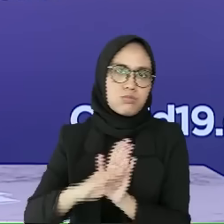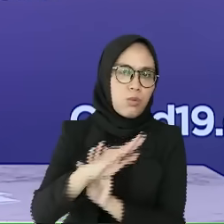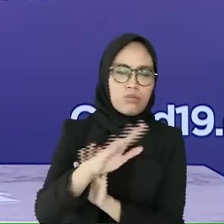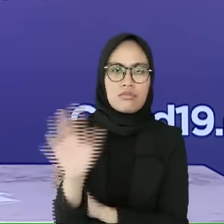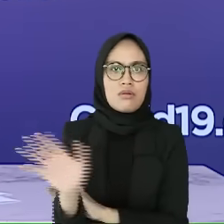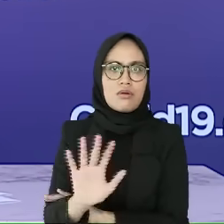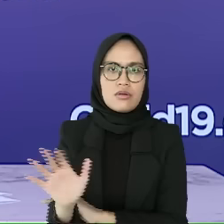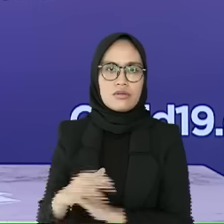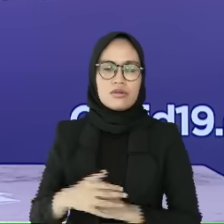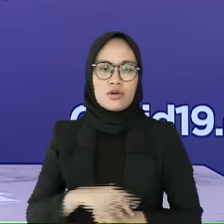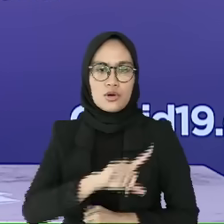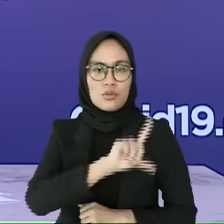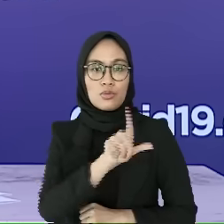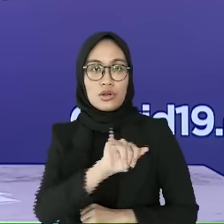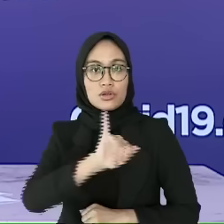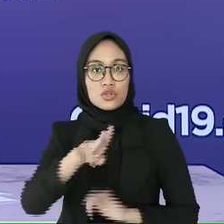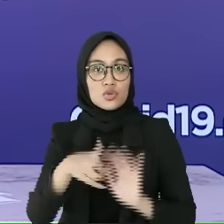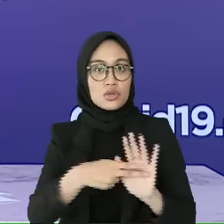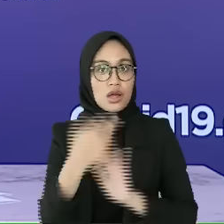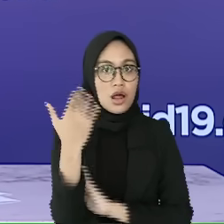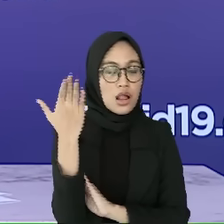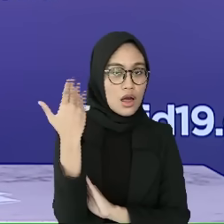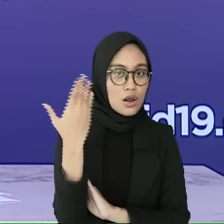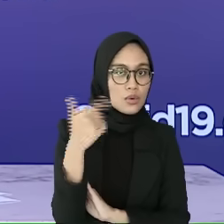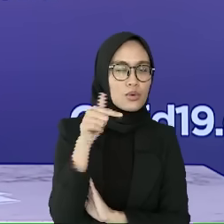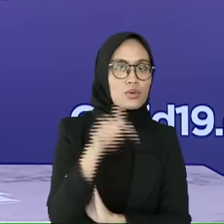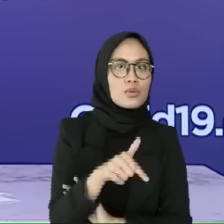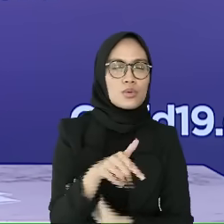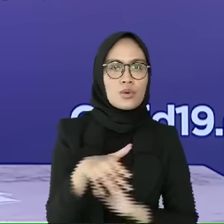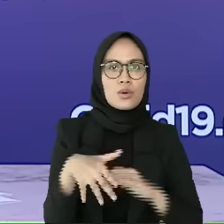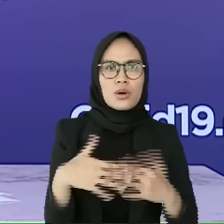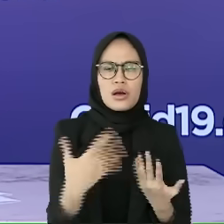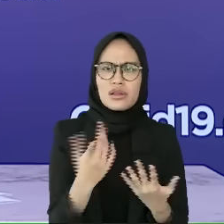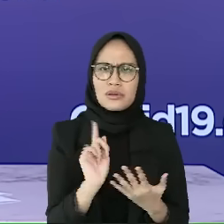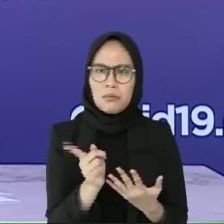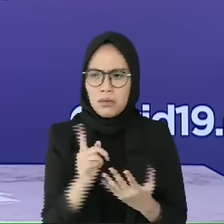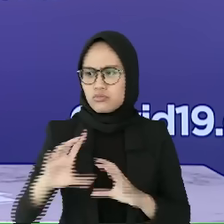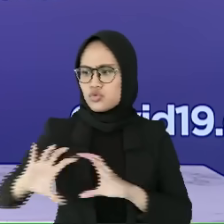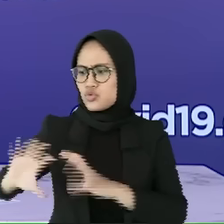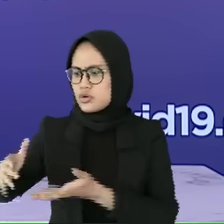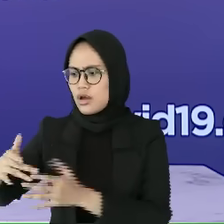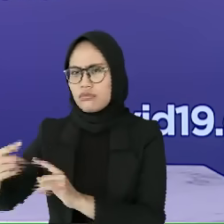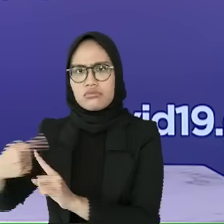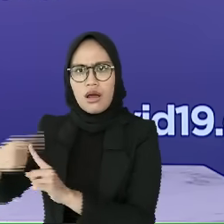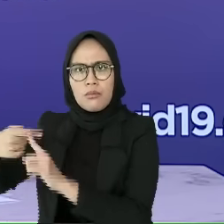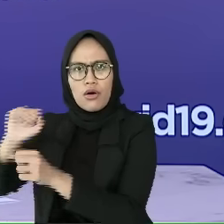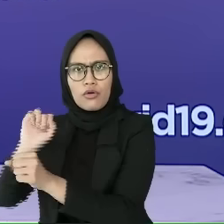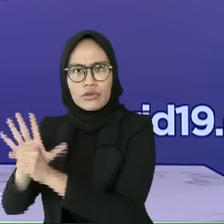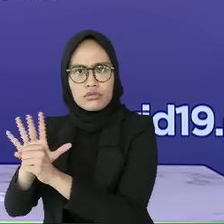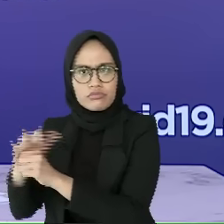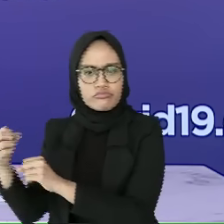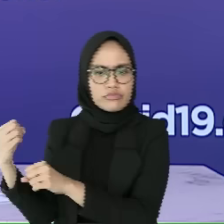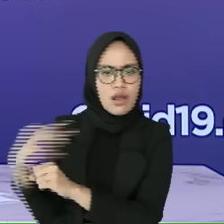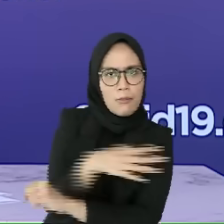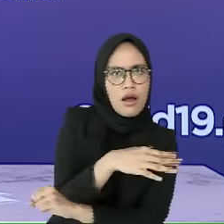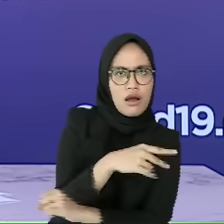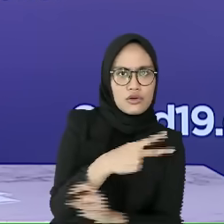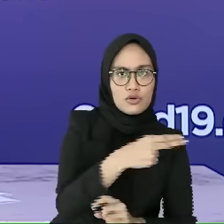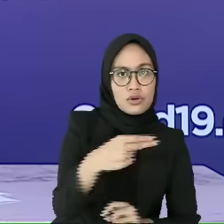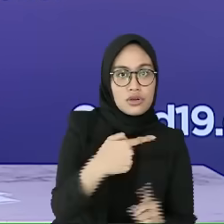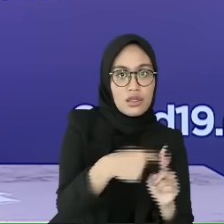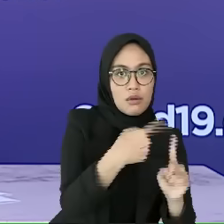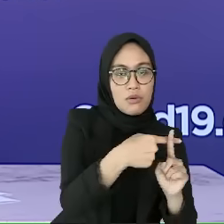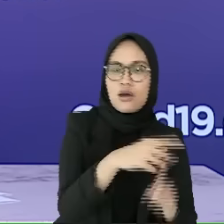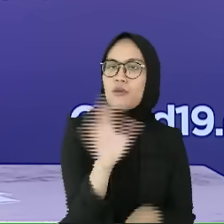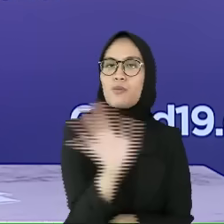bulan Juli lalu tidak disebabkan oleh naiknya kasus global ataupun datang dari negara-negara lain,